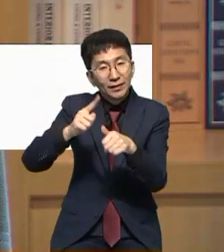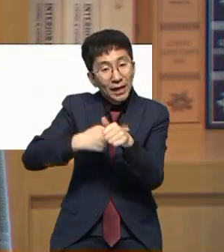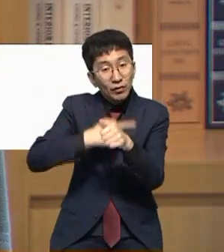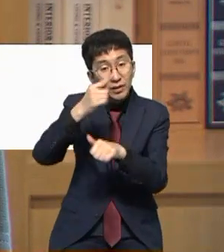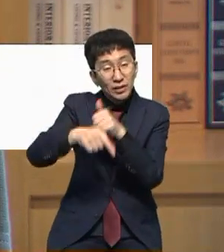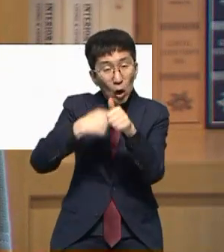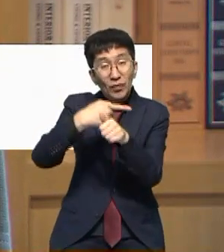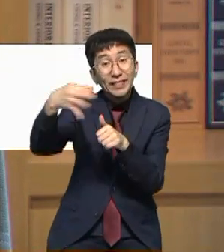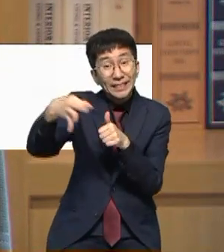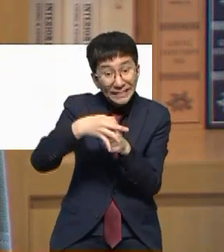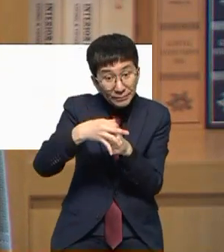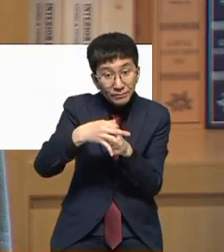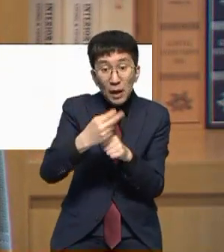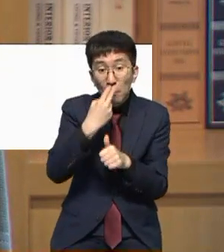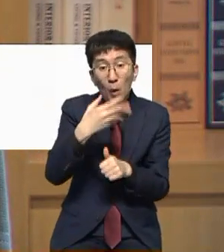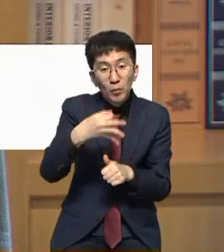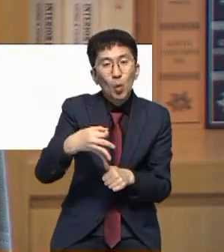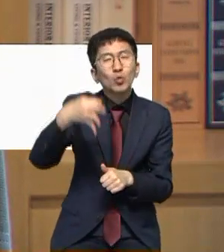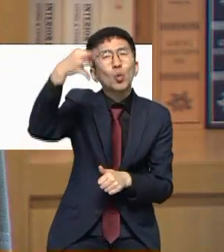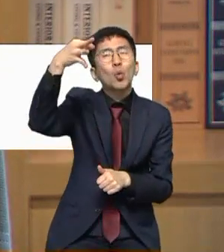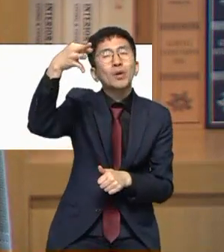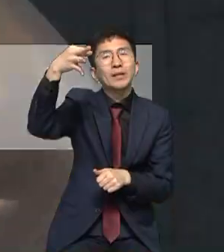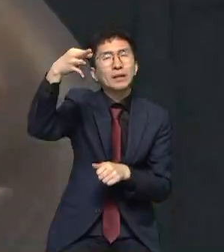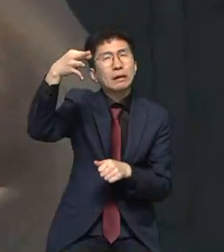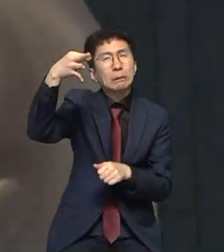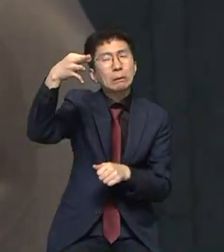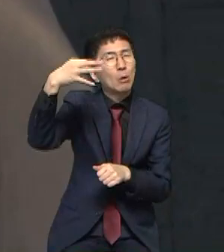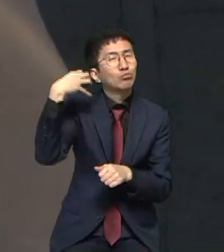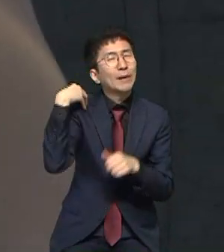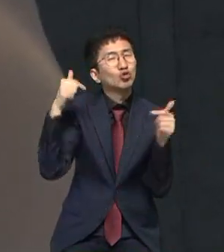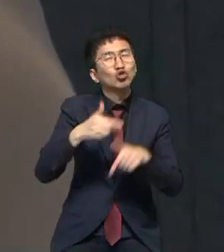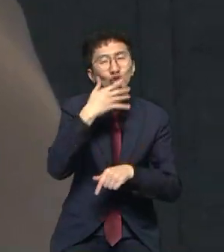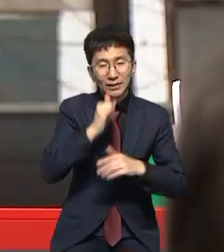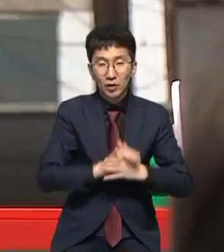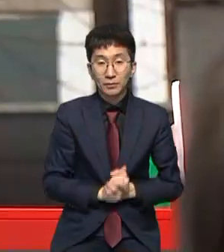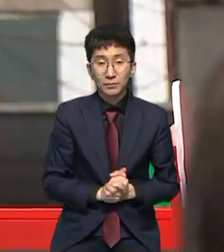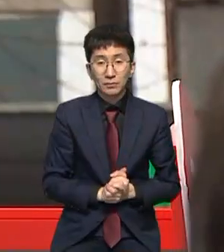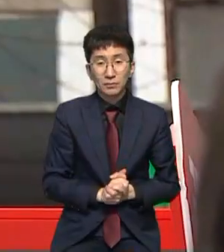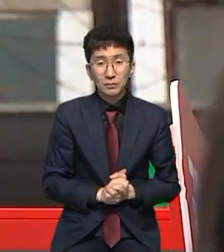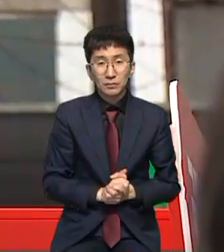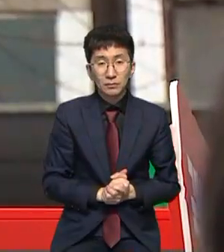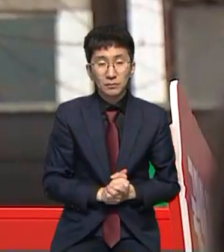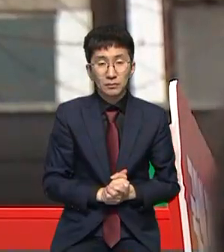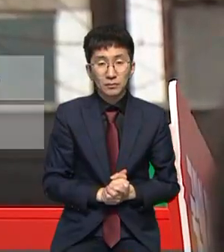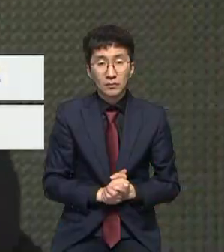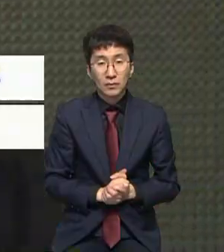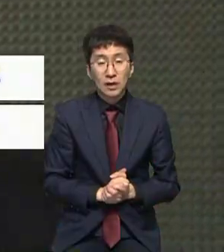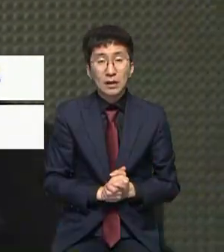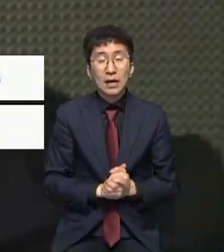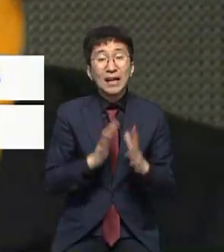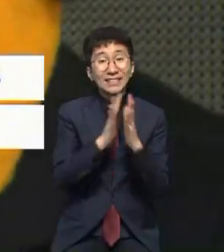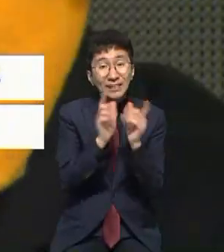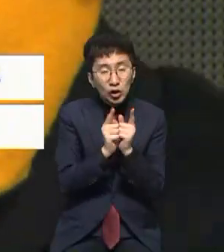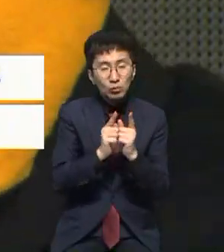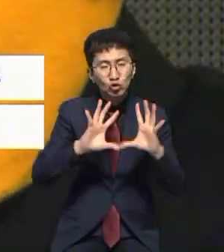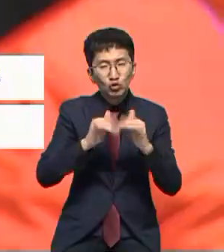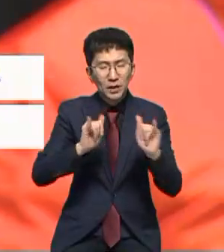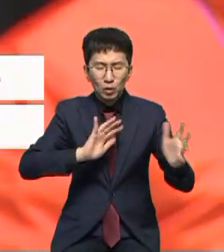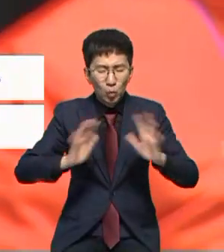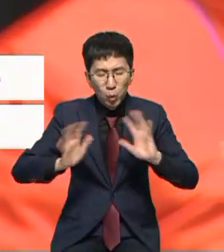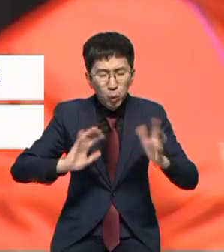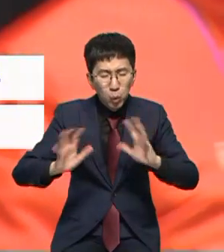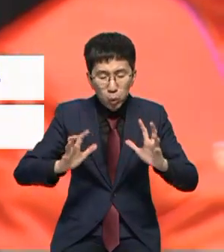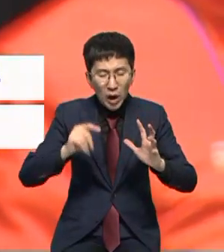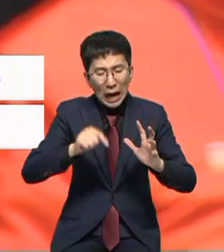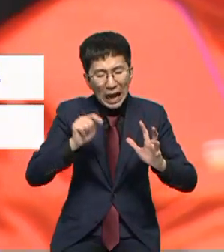올릴 인상 그 필요성을 낮춰주는. 문제를 회피하지 말고 사회적 공론화를 통해 정면 돌파하는